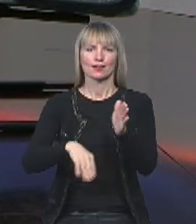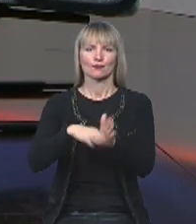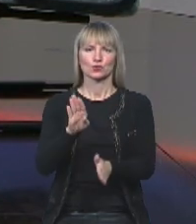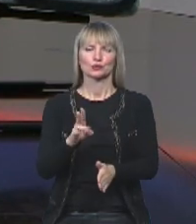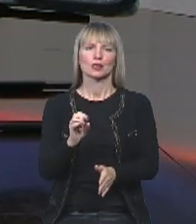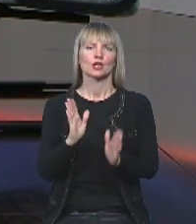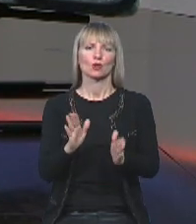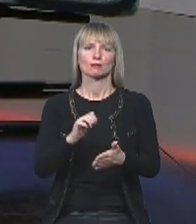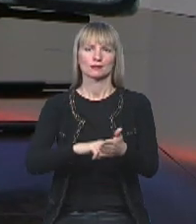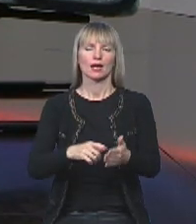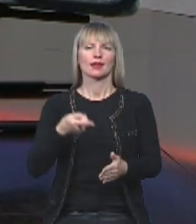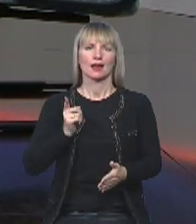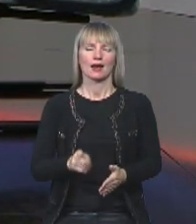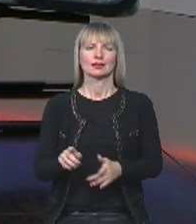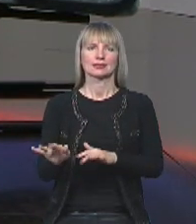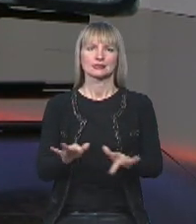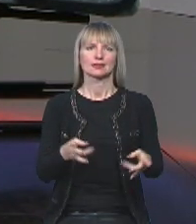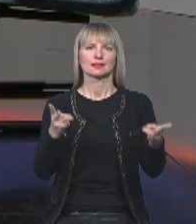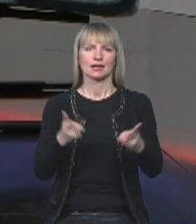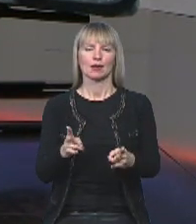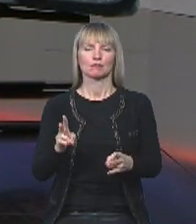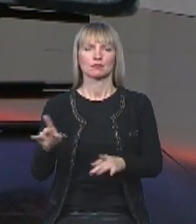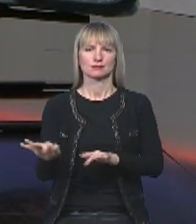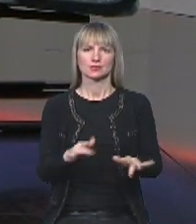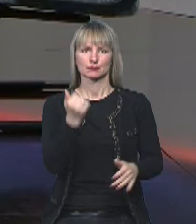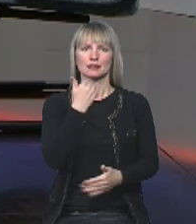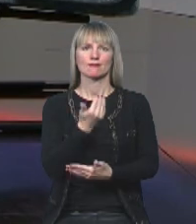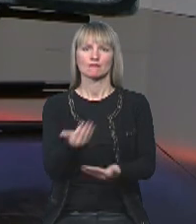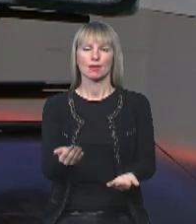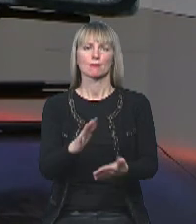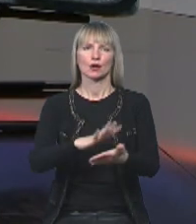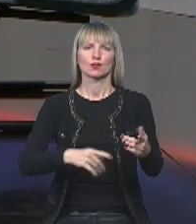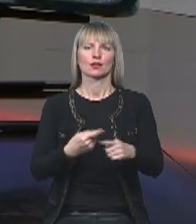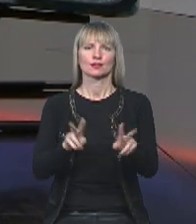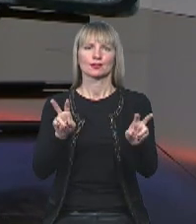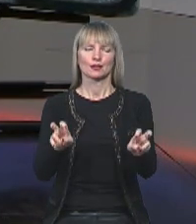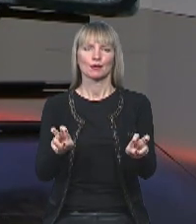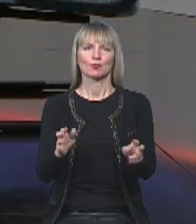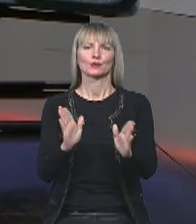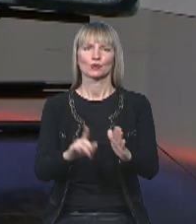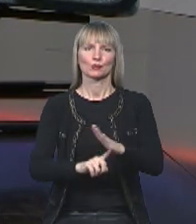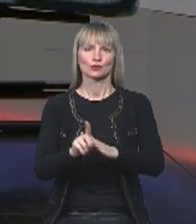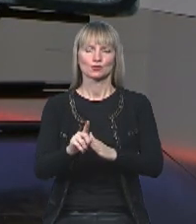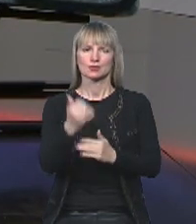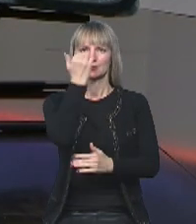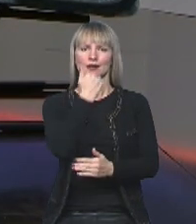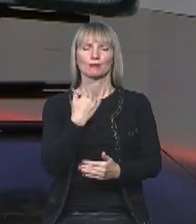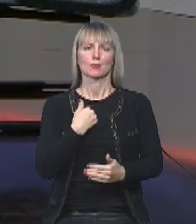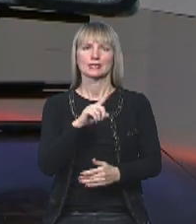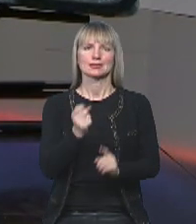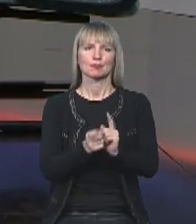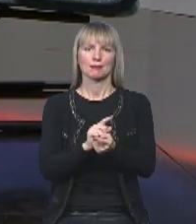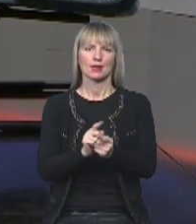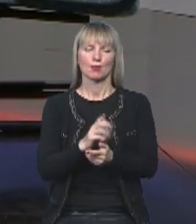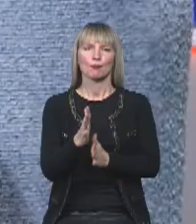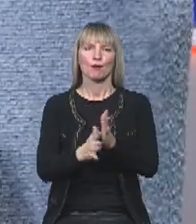не тільки привід, а реальні дії, треба діяти. Спасибі вам, продовжуємо цю тему, ми тільки зачепили. Дякуємо Ганні Кириченко за